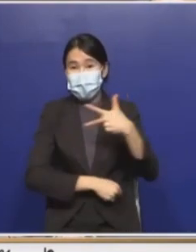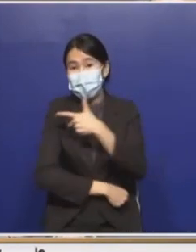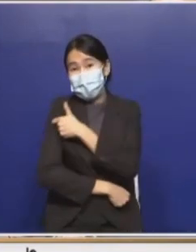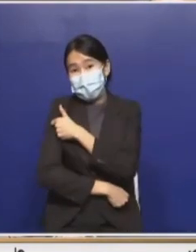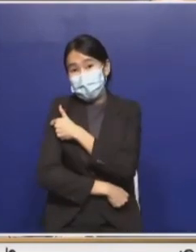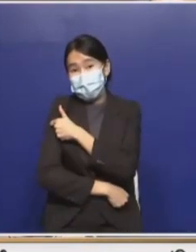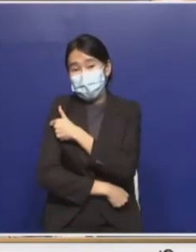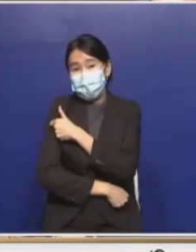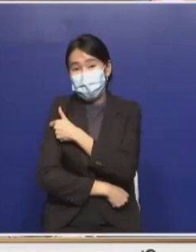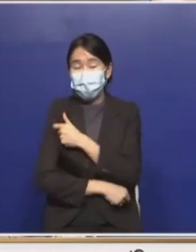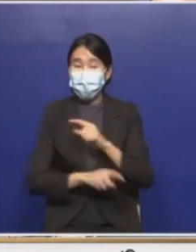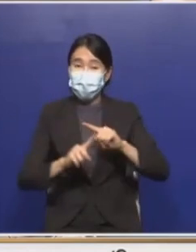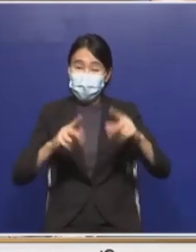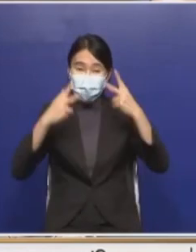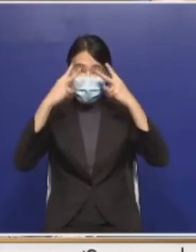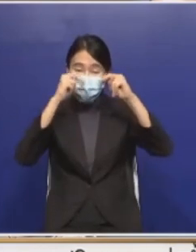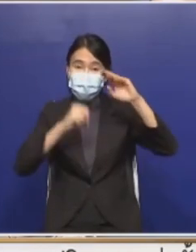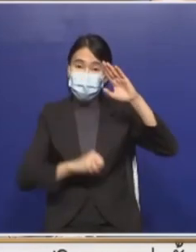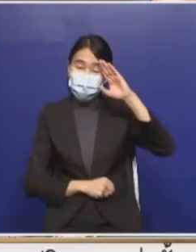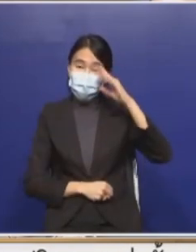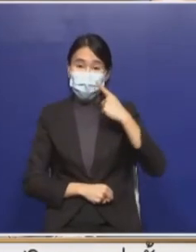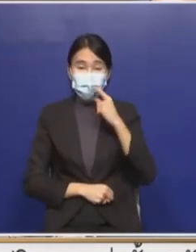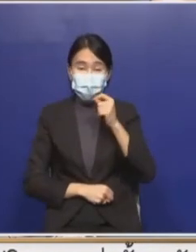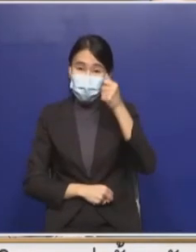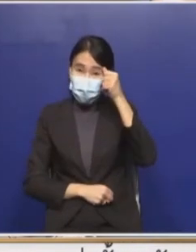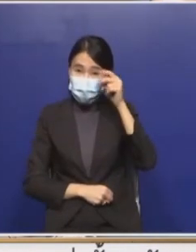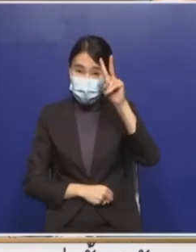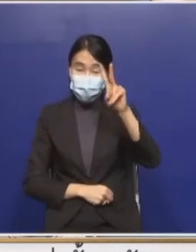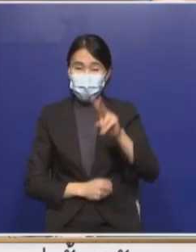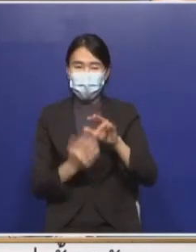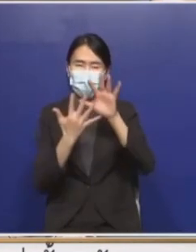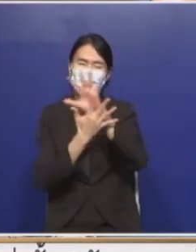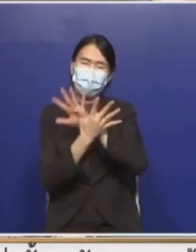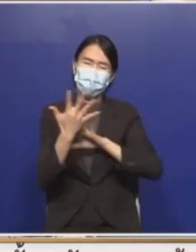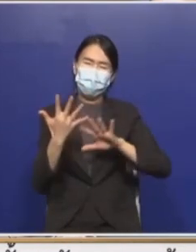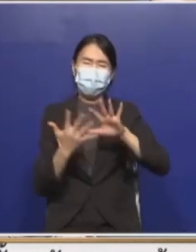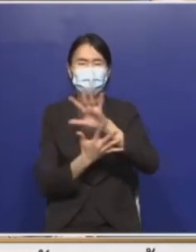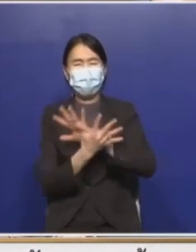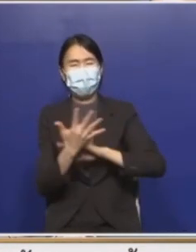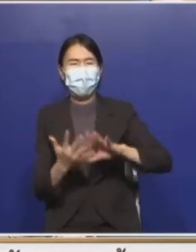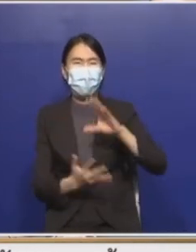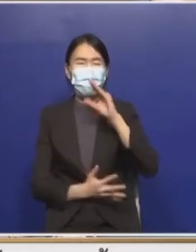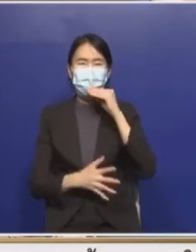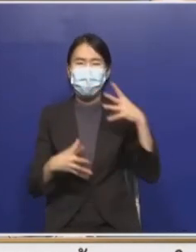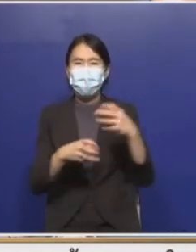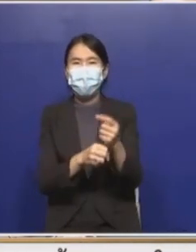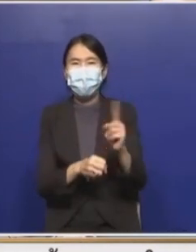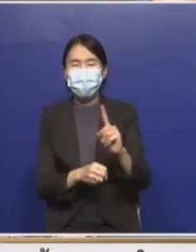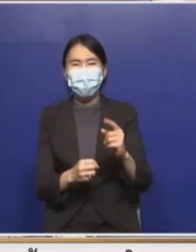ท่านประยุทธ์ให้คำตอบที่ชัดเจนไหม2วันวันนี้จะได้เท่านั้นเท่านี้ตกลงว่า